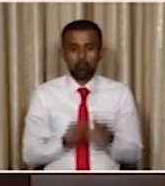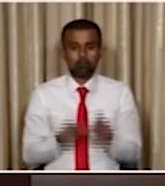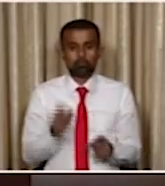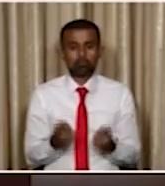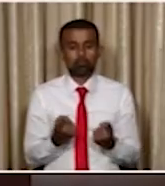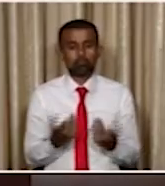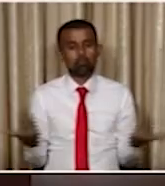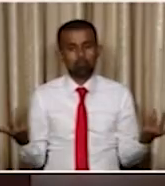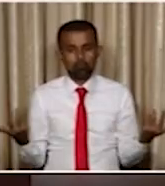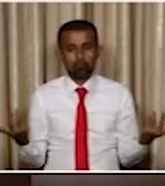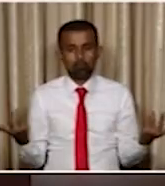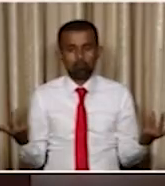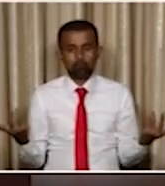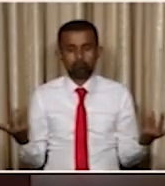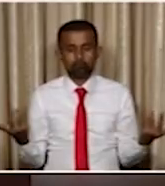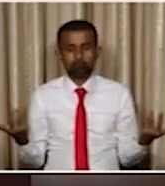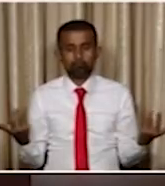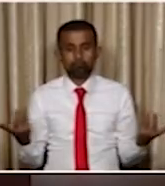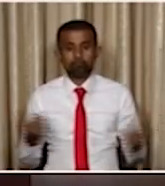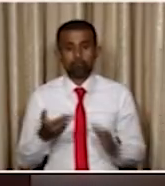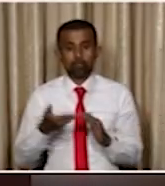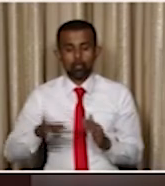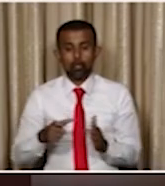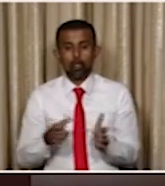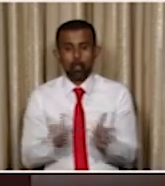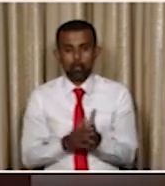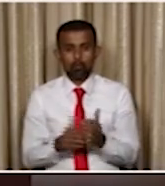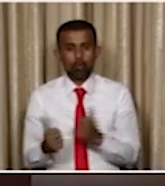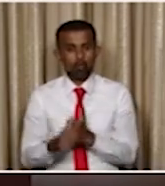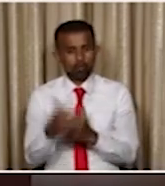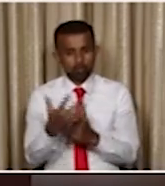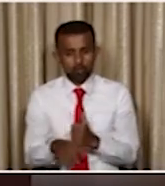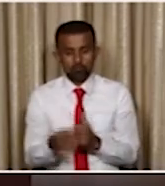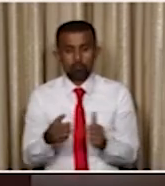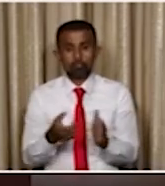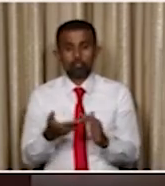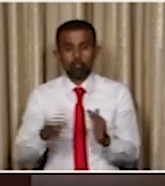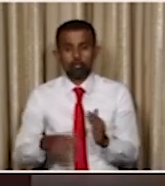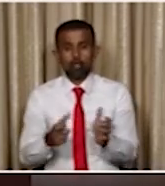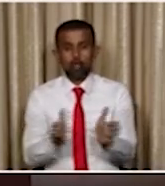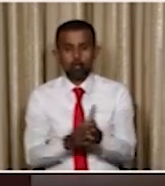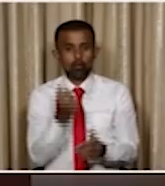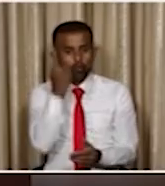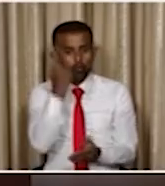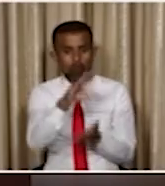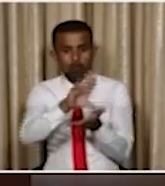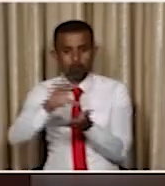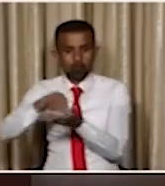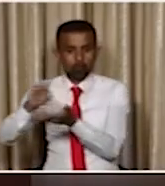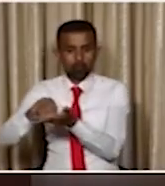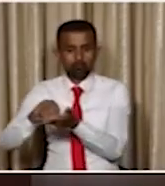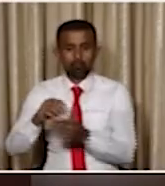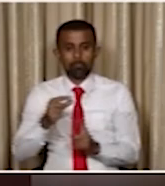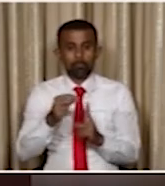අවශ්‍යතා ඉටු වෙන්නේ නැහැ කියලා. ඒ නිසා තමයි ග්‍රාමීය කමිටු හඳුන්වලා දීලා ග්‍රාමීය කමිටු වල යෝජනා ටික ගෙනල්ලා